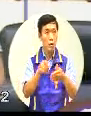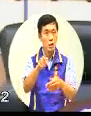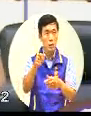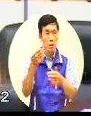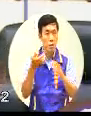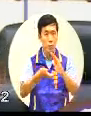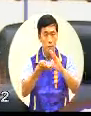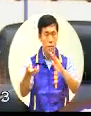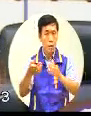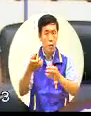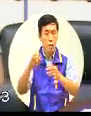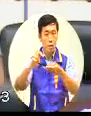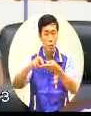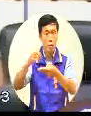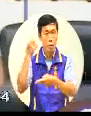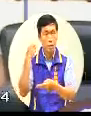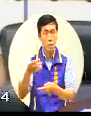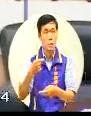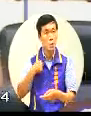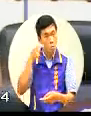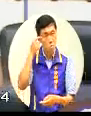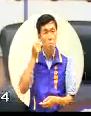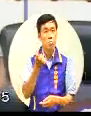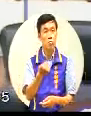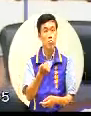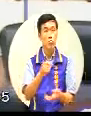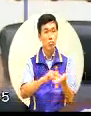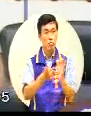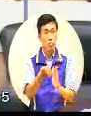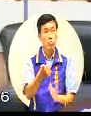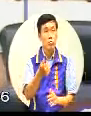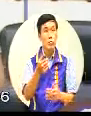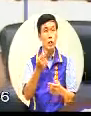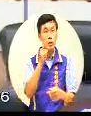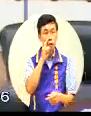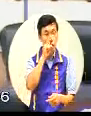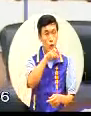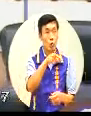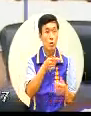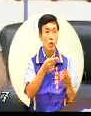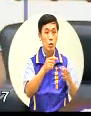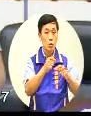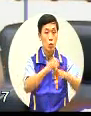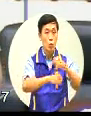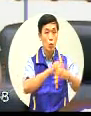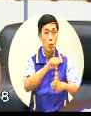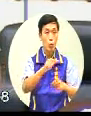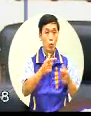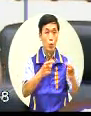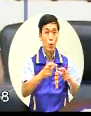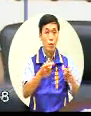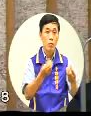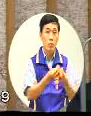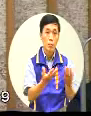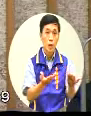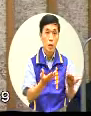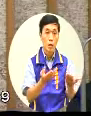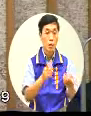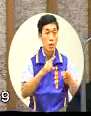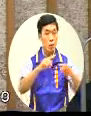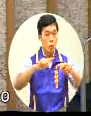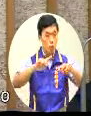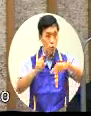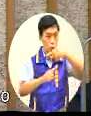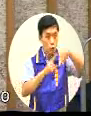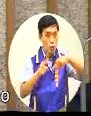我是觉得很棒啊。那你原本这些那旧的这里要干嘛？ 啊，旧的地方我们把它转型哈，作为